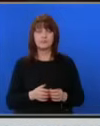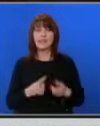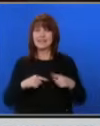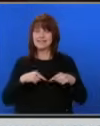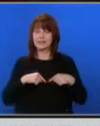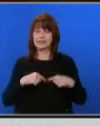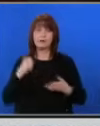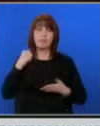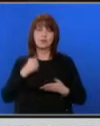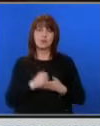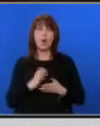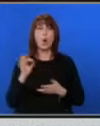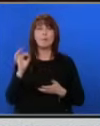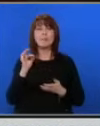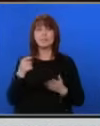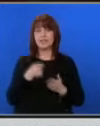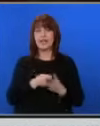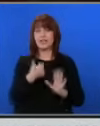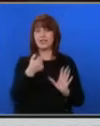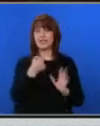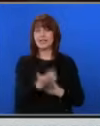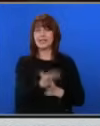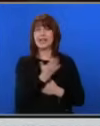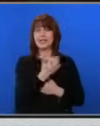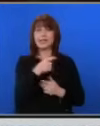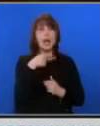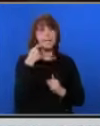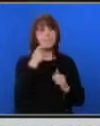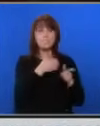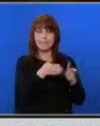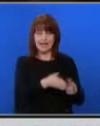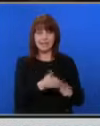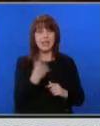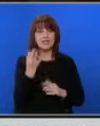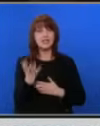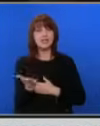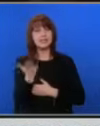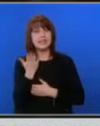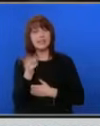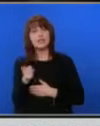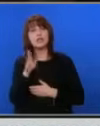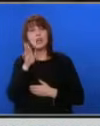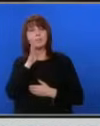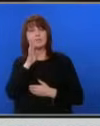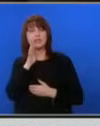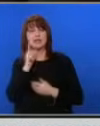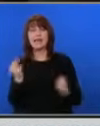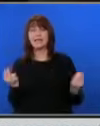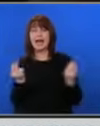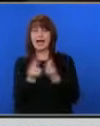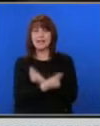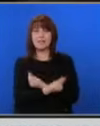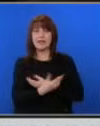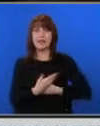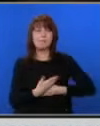Съдът постанови обезщетение от 60 000 лева за майката и 40 000 лева за бащата на размененото бебе